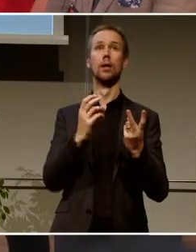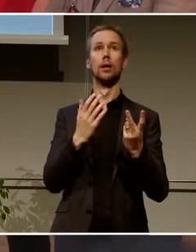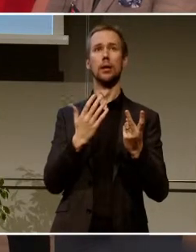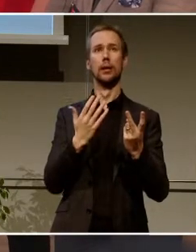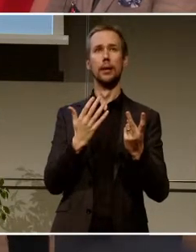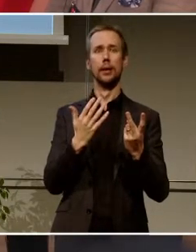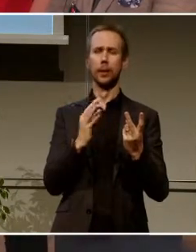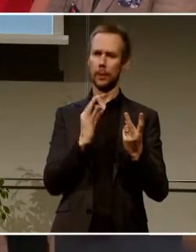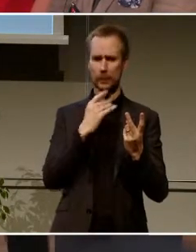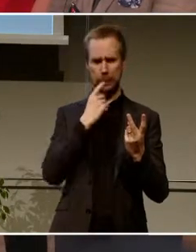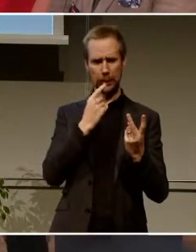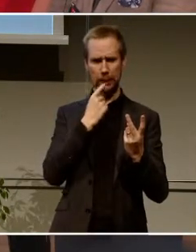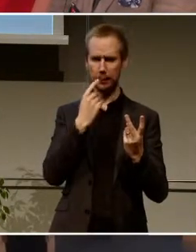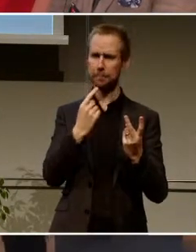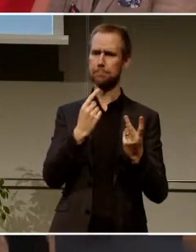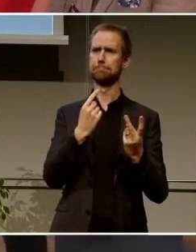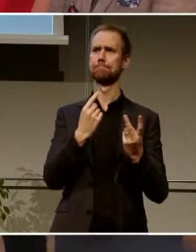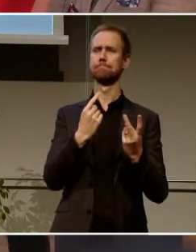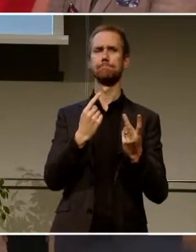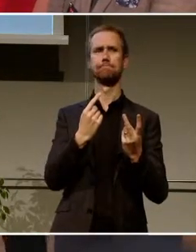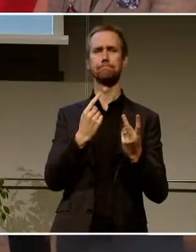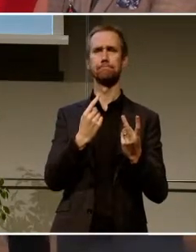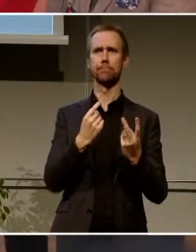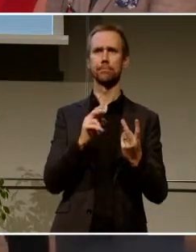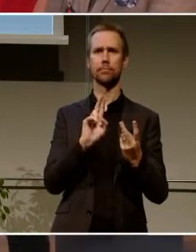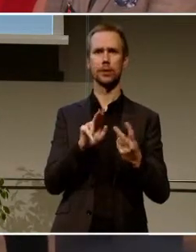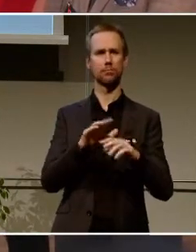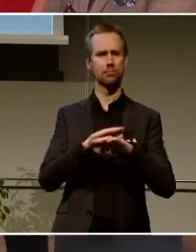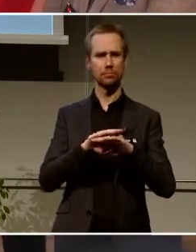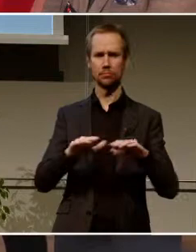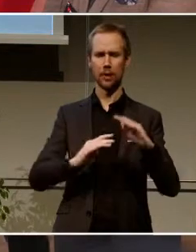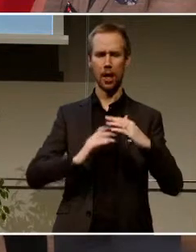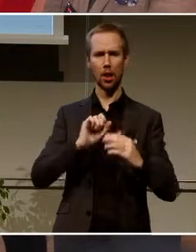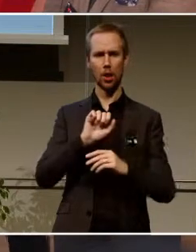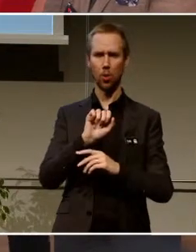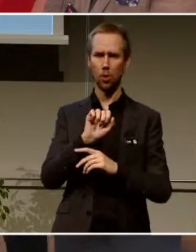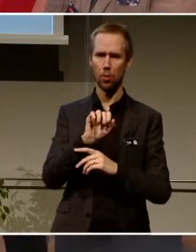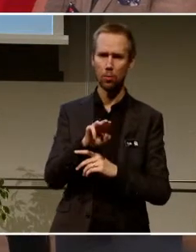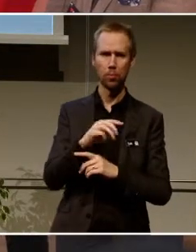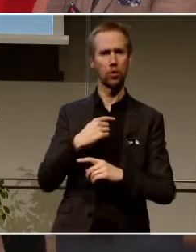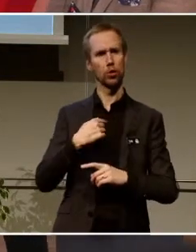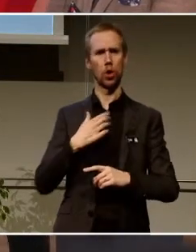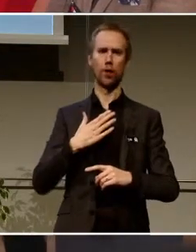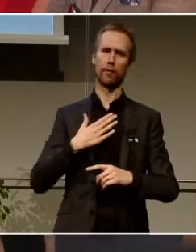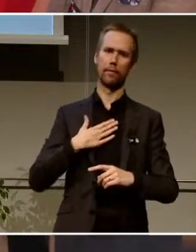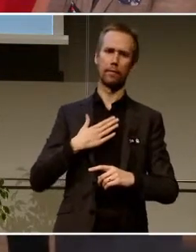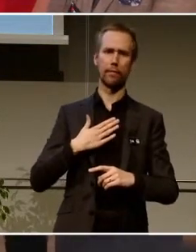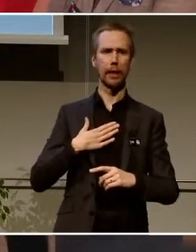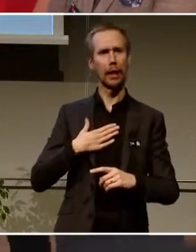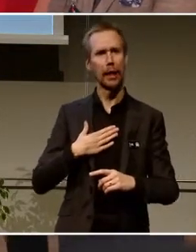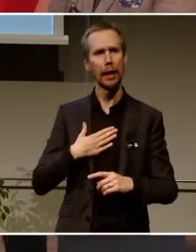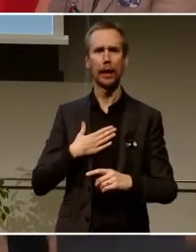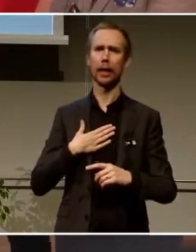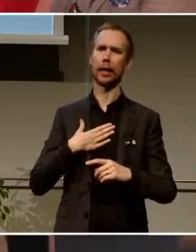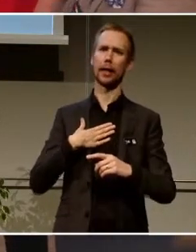liksom... Det handlar inte om att jag främst vill ladda upp bilder på gulliga kattungar eller att jag vill köpa något